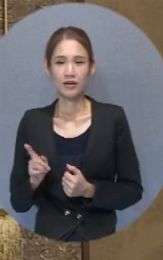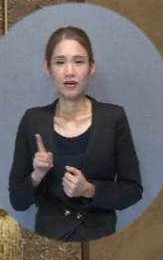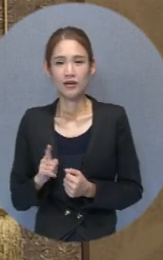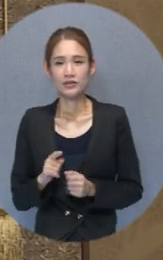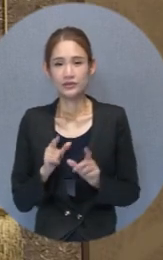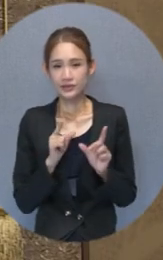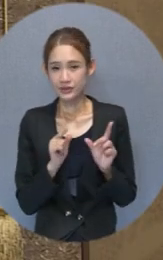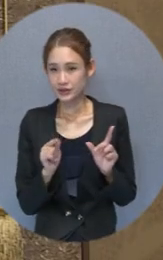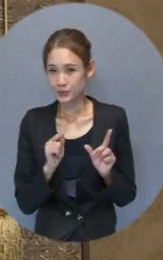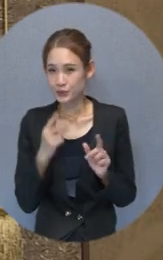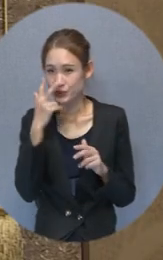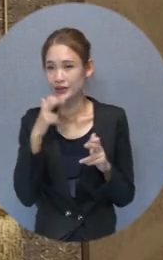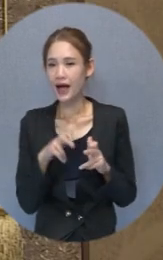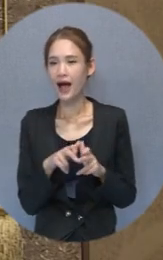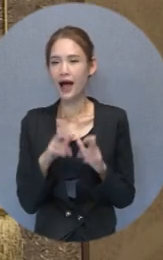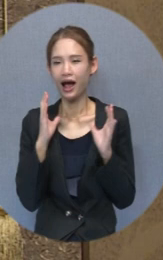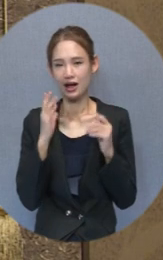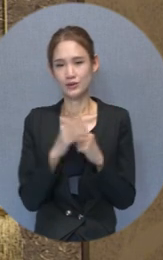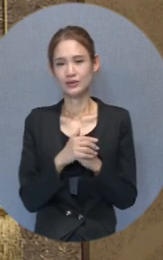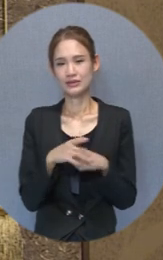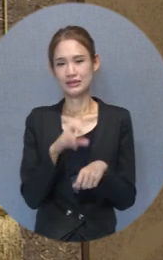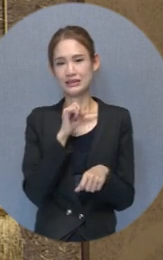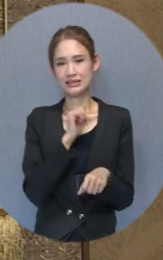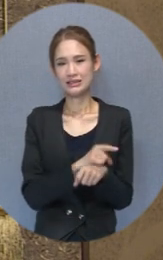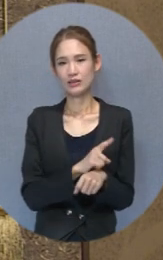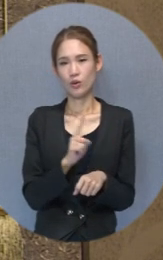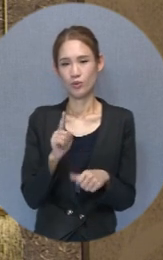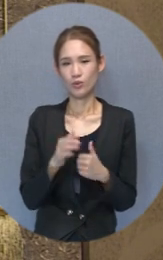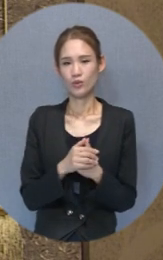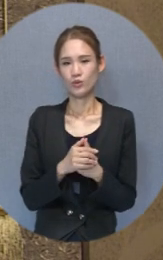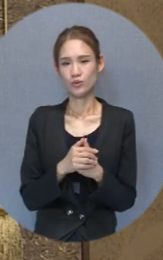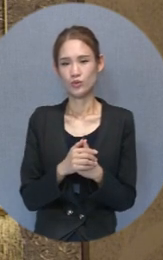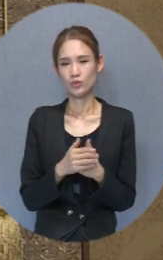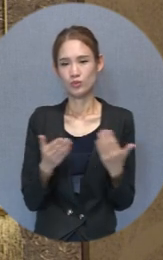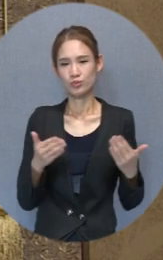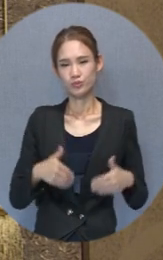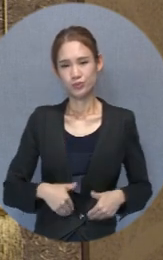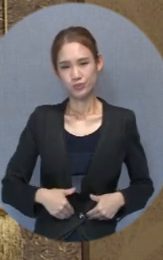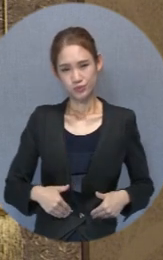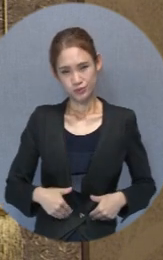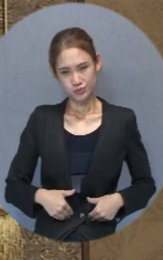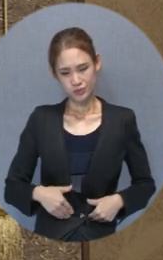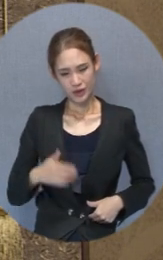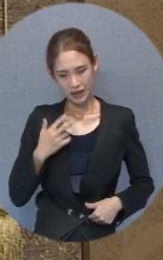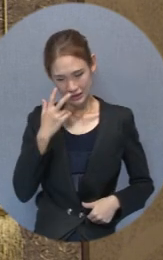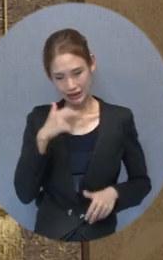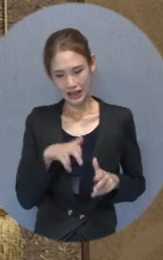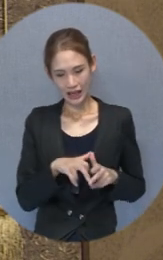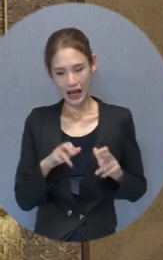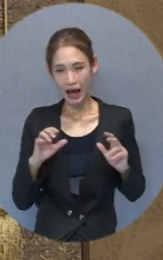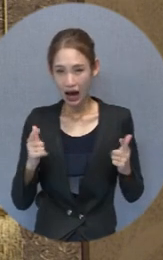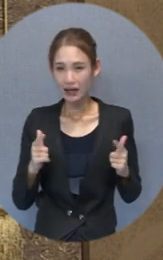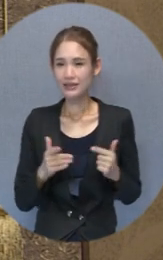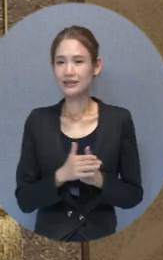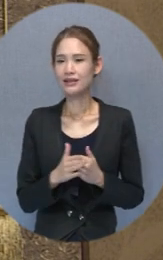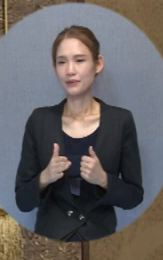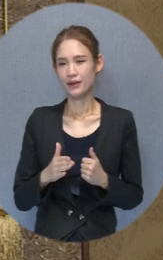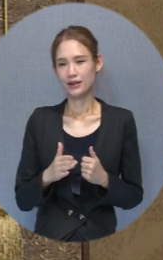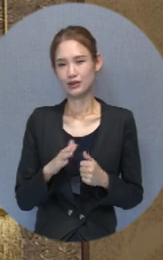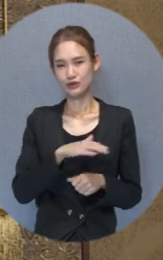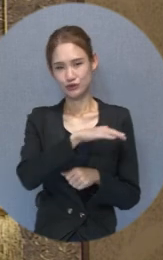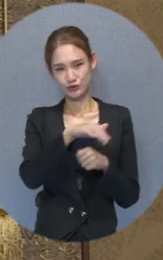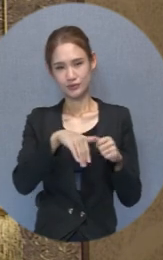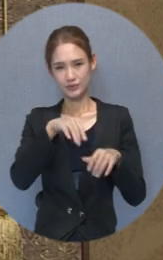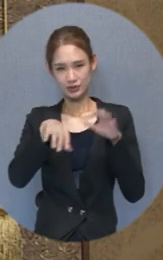일부분 시각장애 아동들이 어떤 특성이 있고 어떤 부분이 필요한지 제가 시각장애인이 아니다 보니까 주변의 선생님들이나